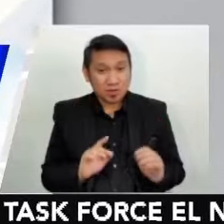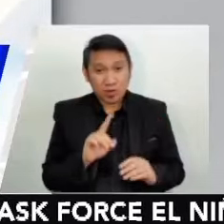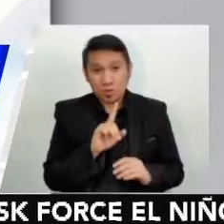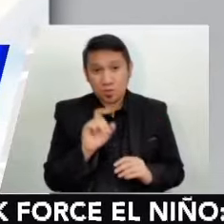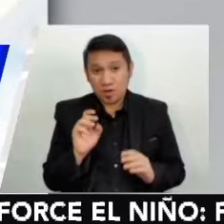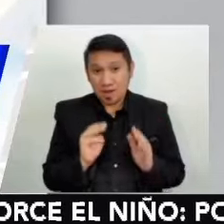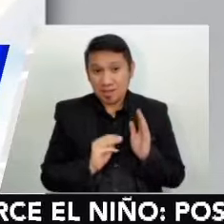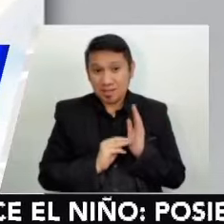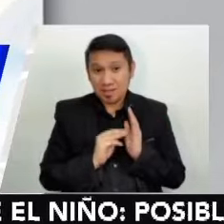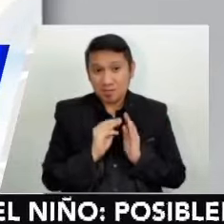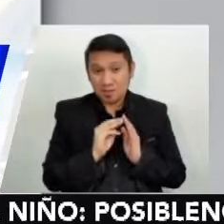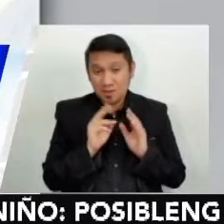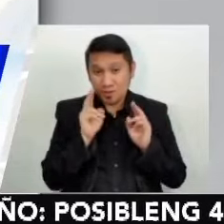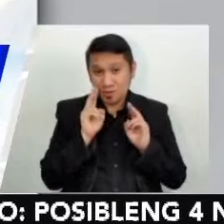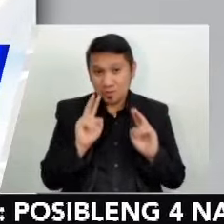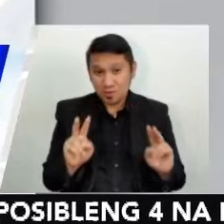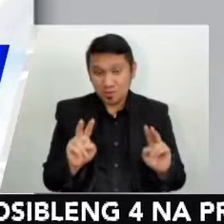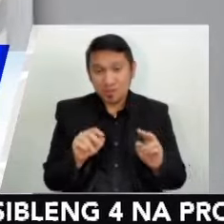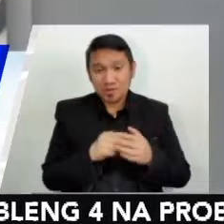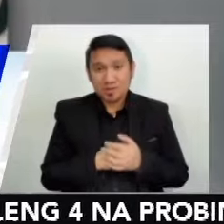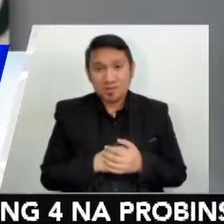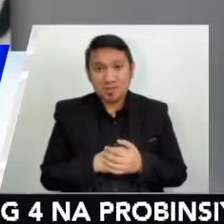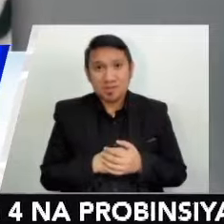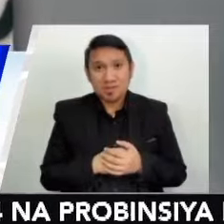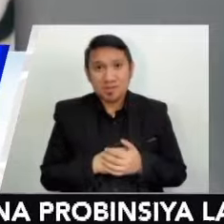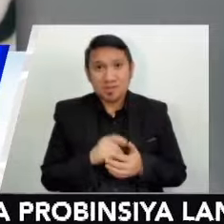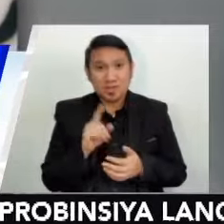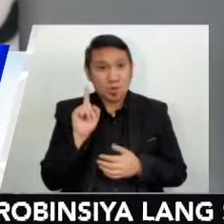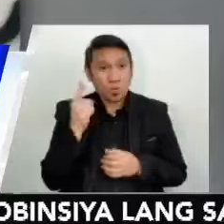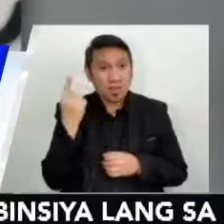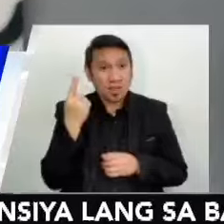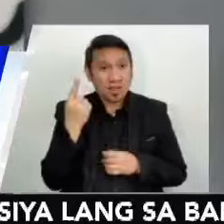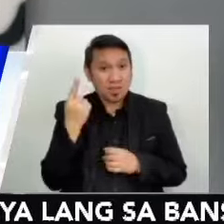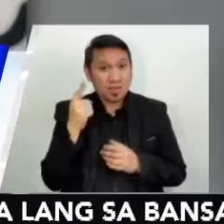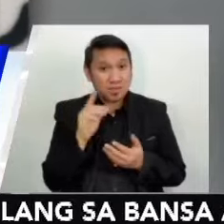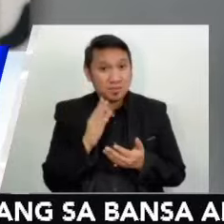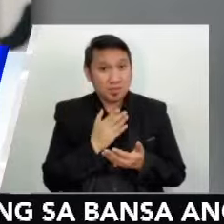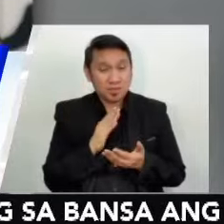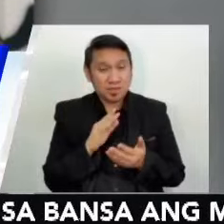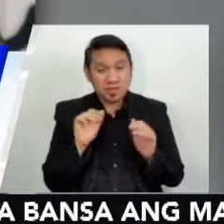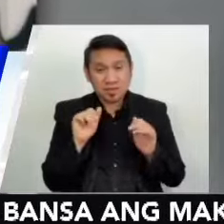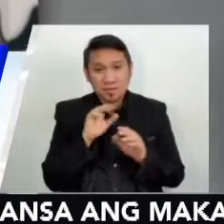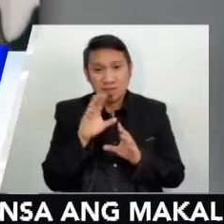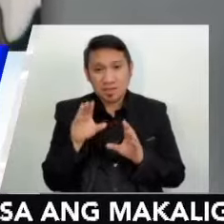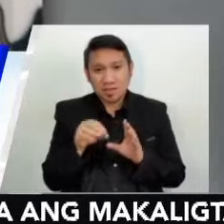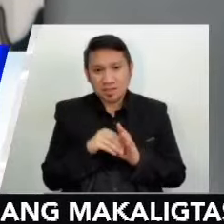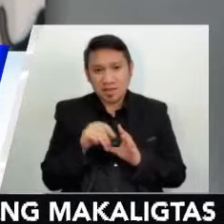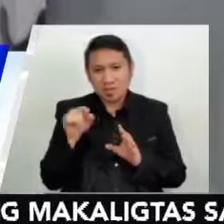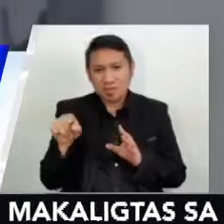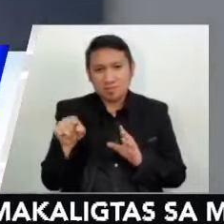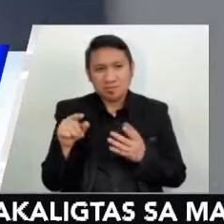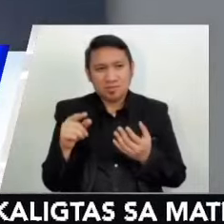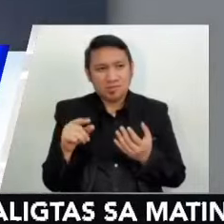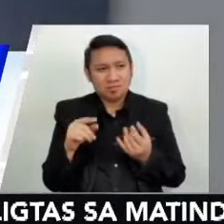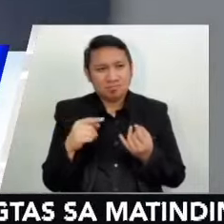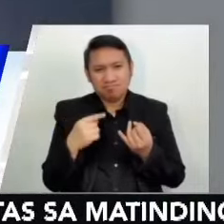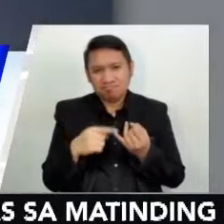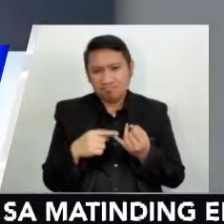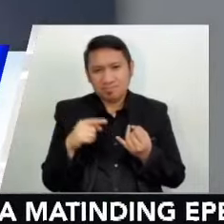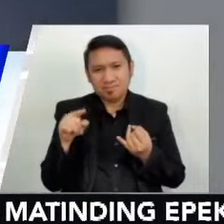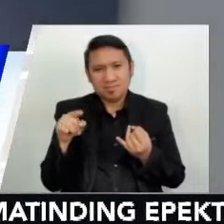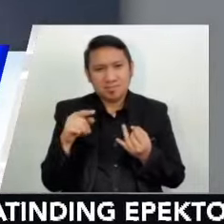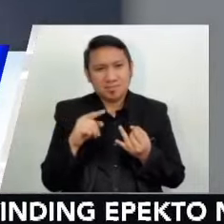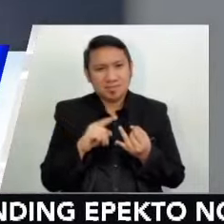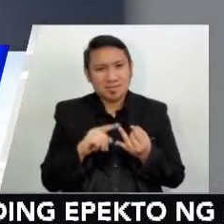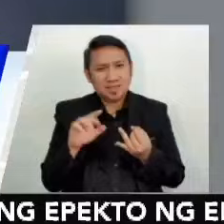tatlong official music videos ng isang album. Kabilang dyan ang tracks na 7 featuring Lato at 3D